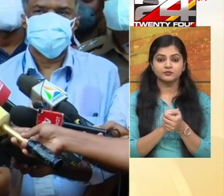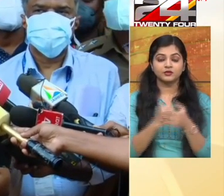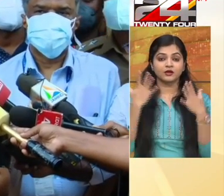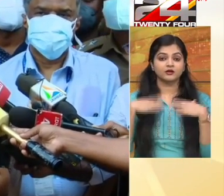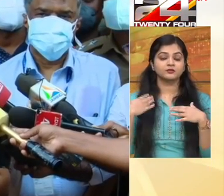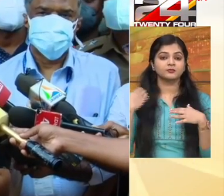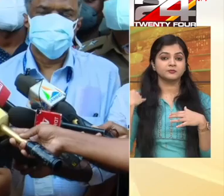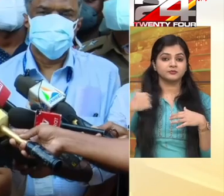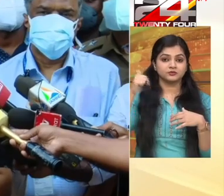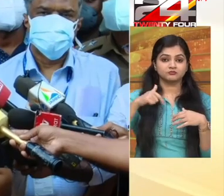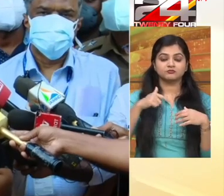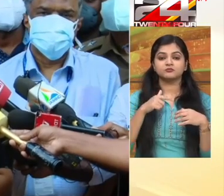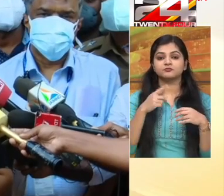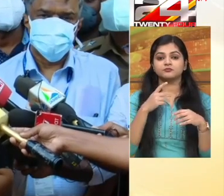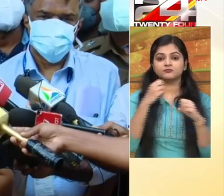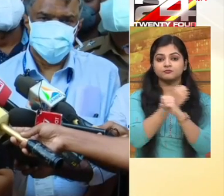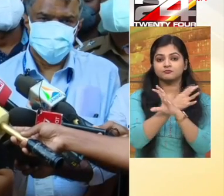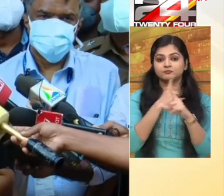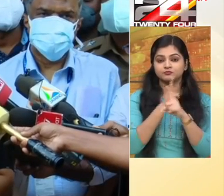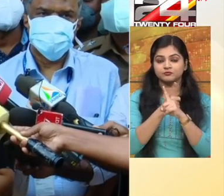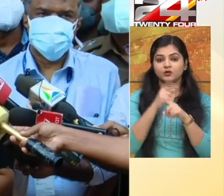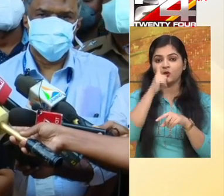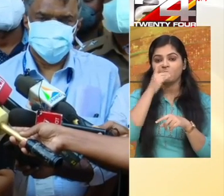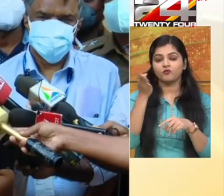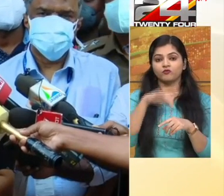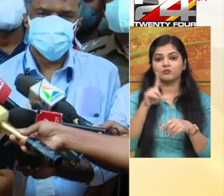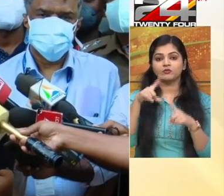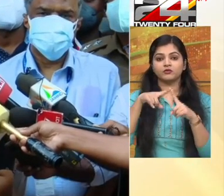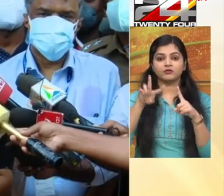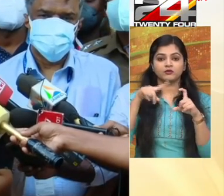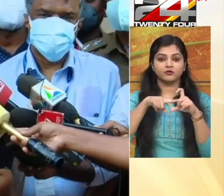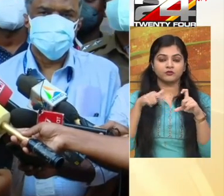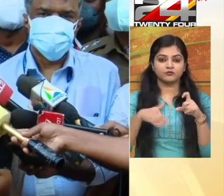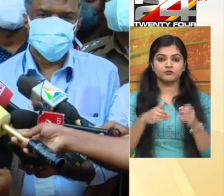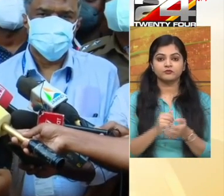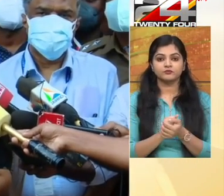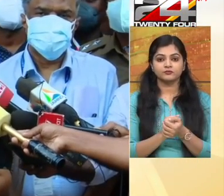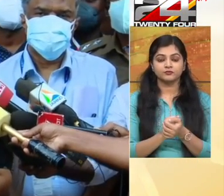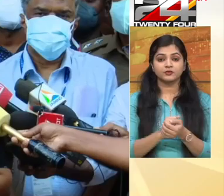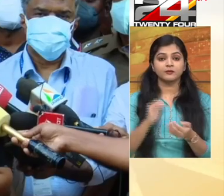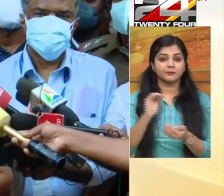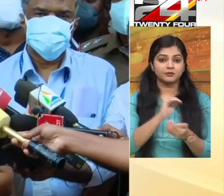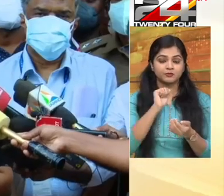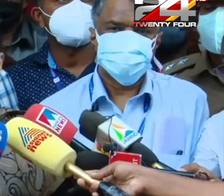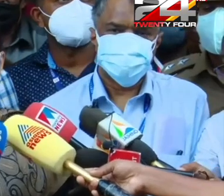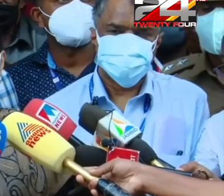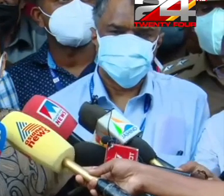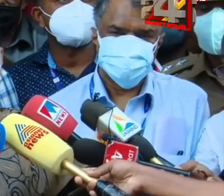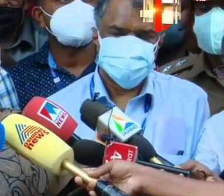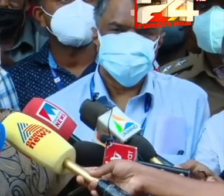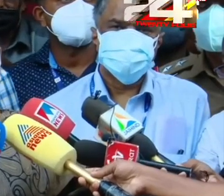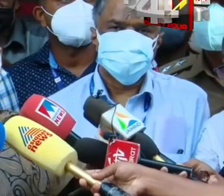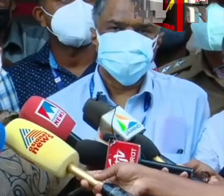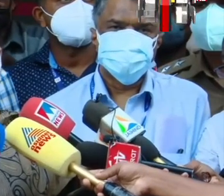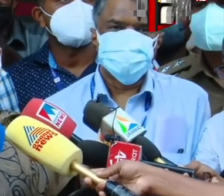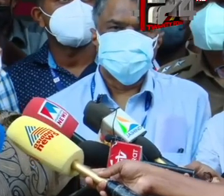ആരോഗ്യമന്ത്രി മാധ്യമങ്ങളെ കാണുകയാണ്. കോട്ടയത്ത് നിന്ന് തത്സമയ സംപ്രേഷണം. കുഞ്ഞിനെയും അമ്മയും സന്ദർശിച്ച ശേഷമാണ് ആരോഗ്യമന്ത്രി